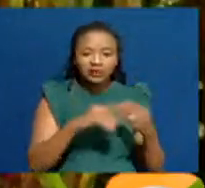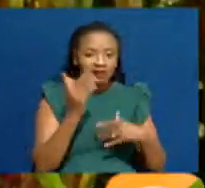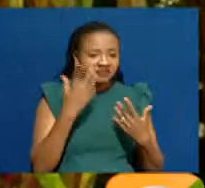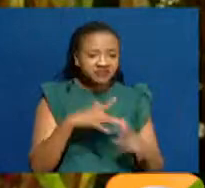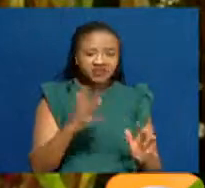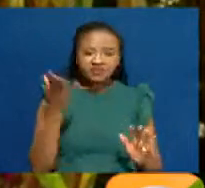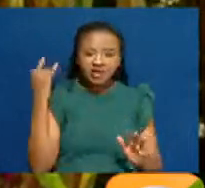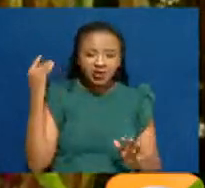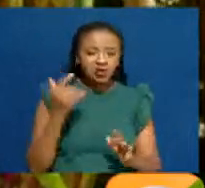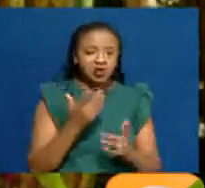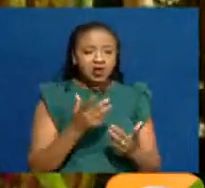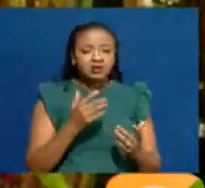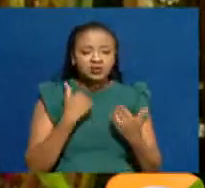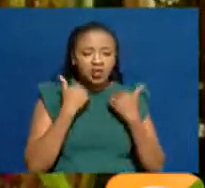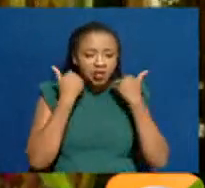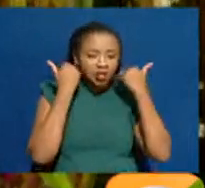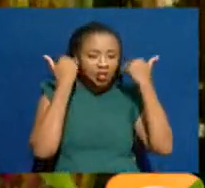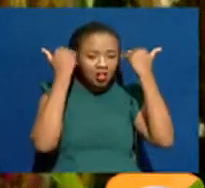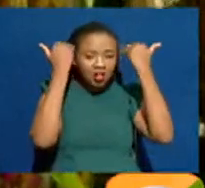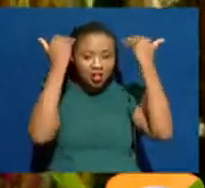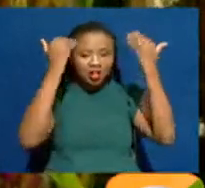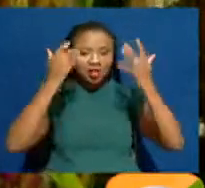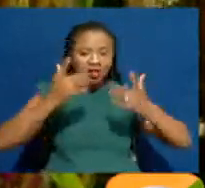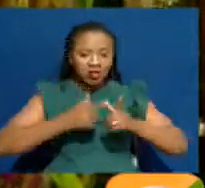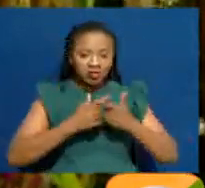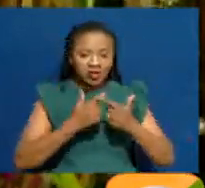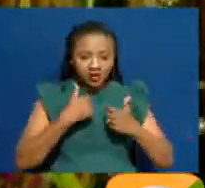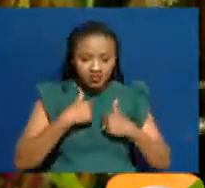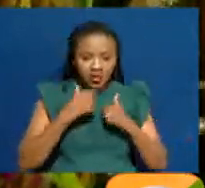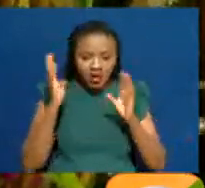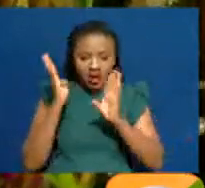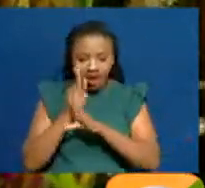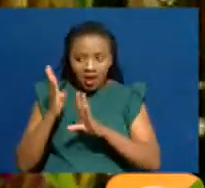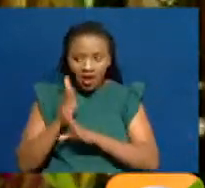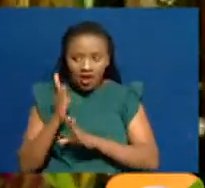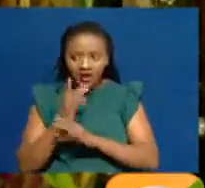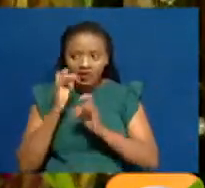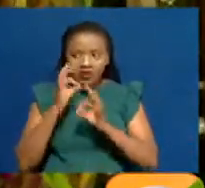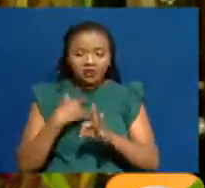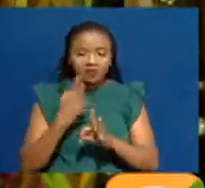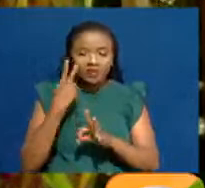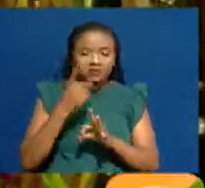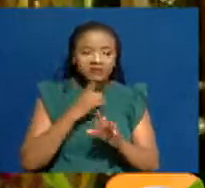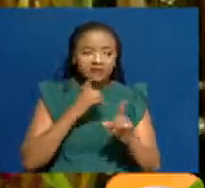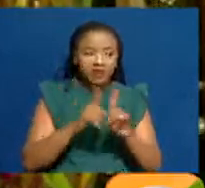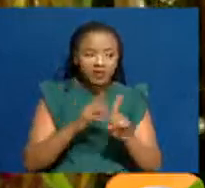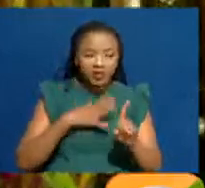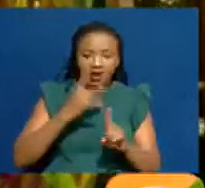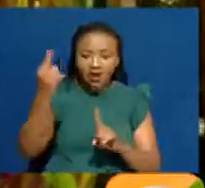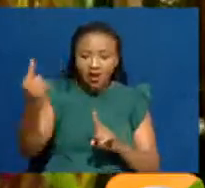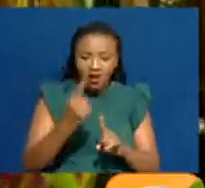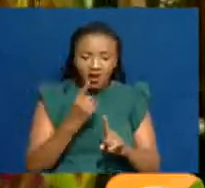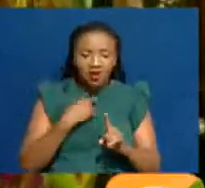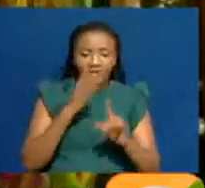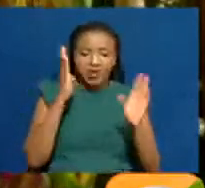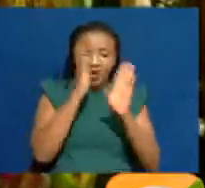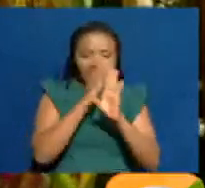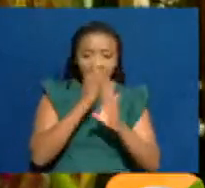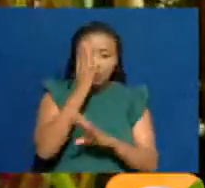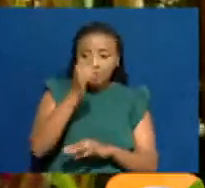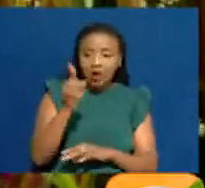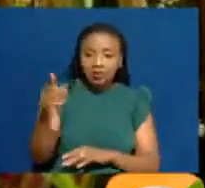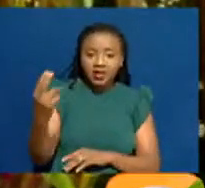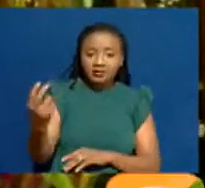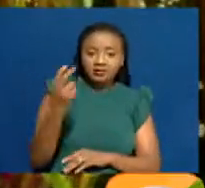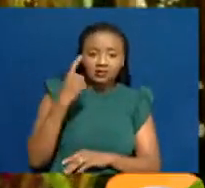nyumbani. Ikakuwa mimi ikabidi nikuwe ninajificha mahali, hata nikiona ndugu yangu anakuja ninajificha, kwa sababu wanaona mimi